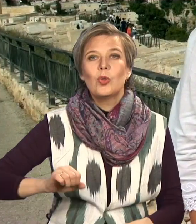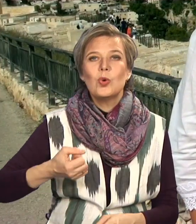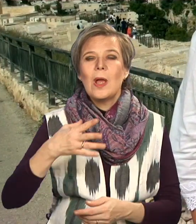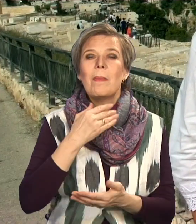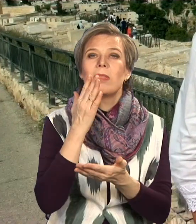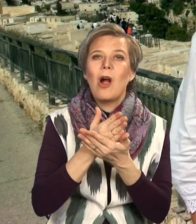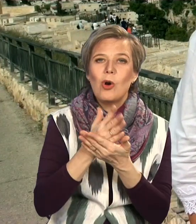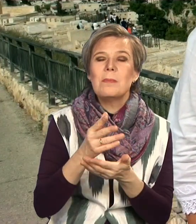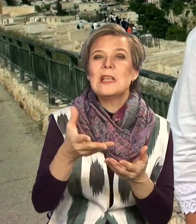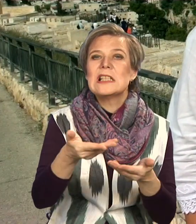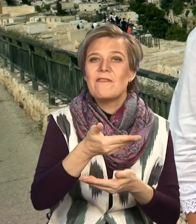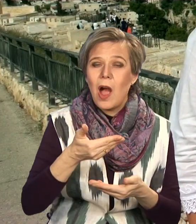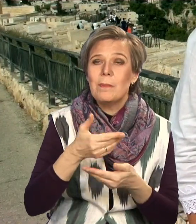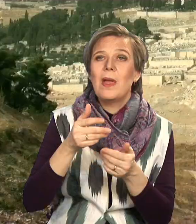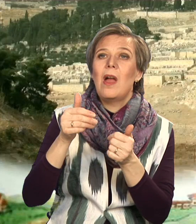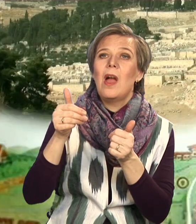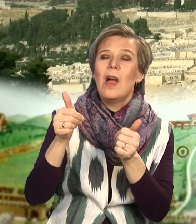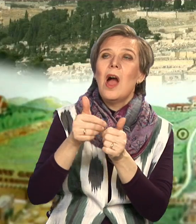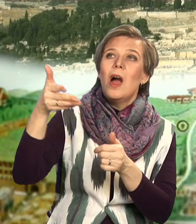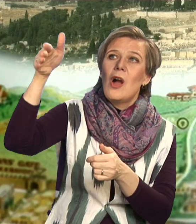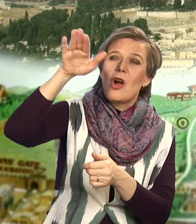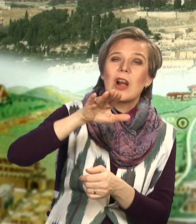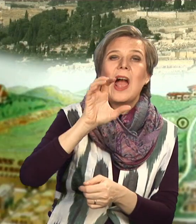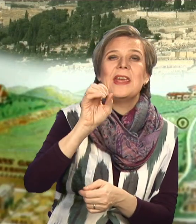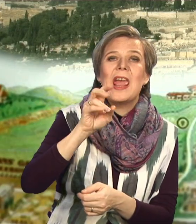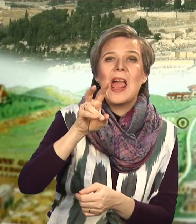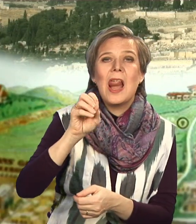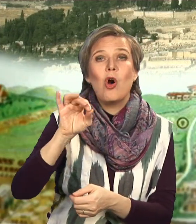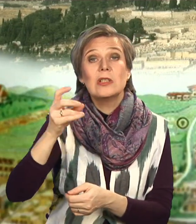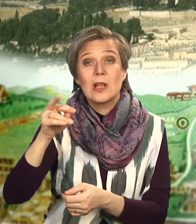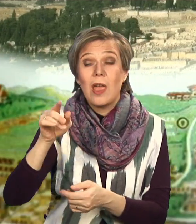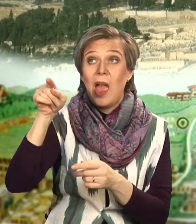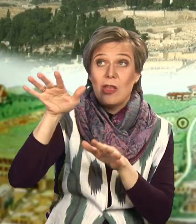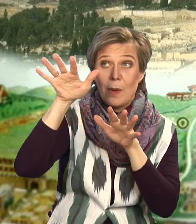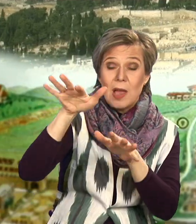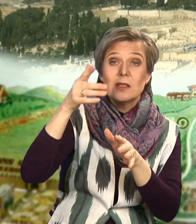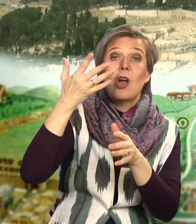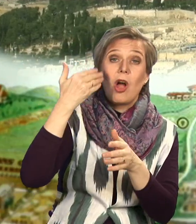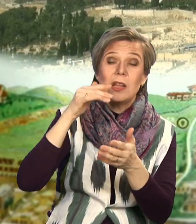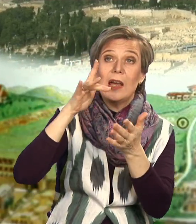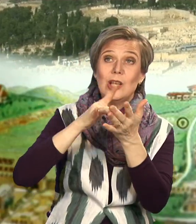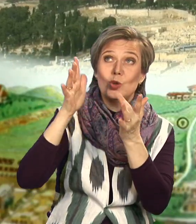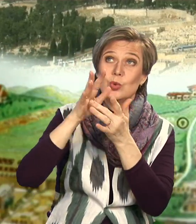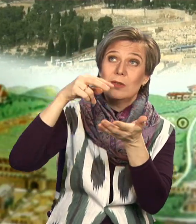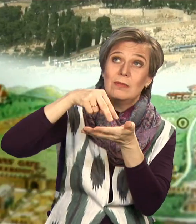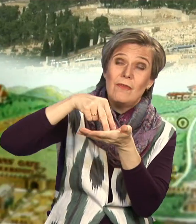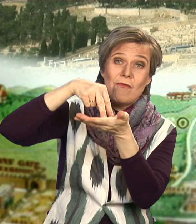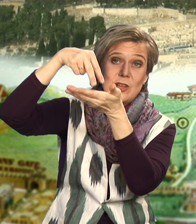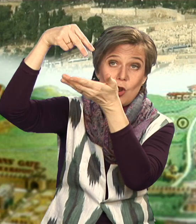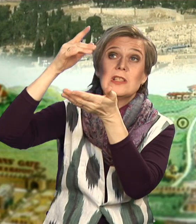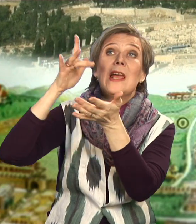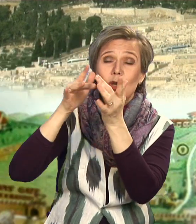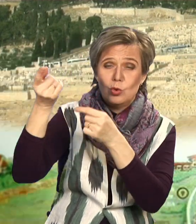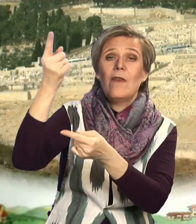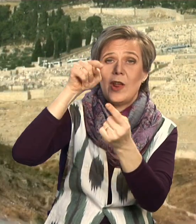Друзья, мы находимся с вами на Елеонской горе. Гора, с которой Иисус вознесся, гора, на которую Иисус вернется. Это